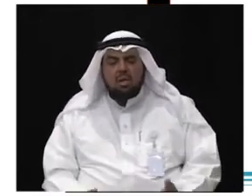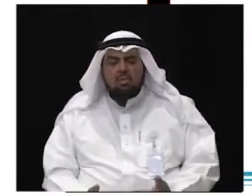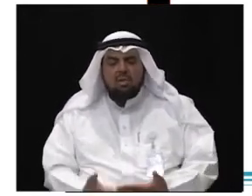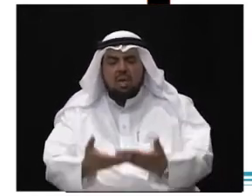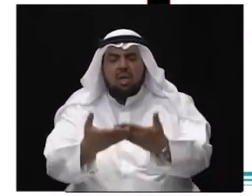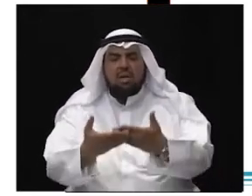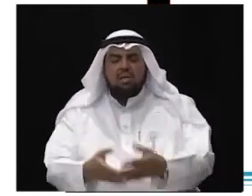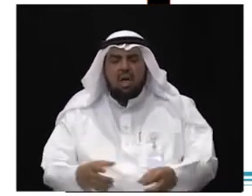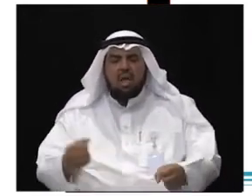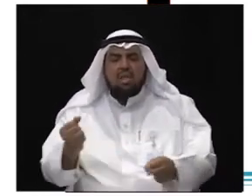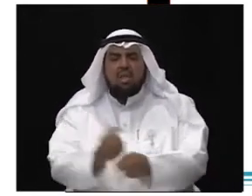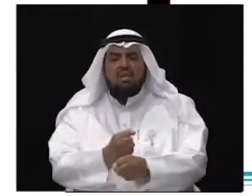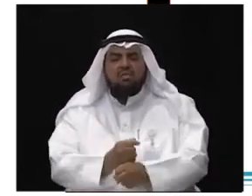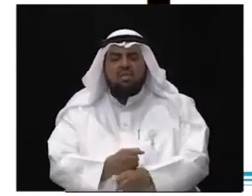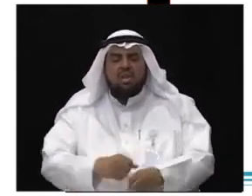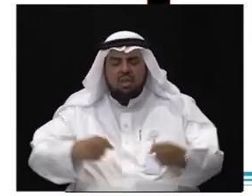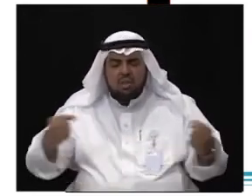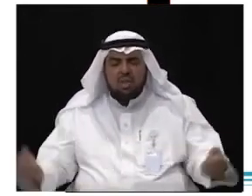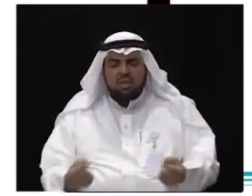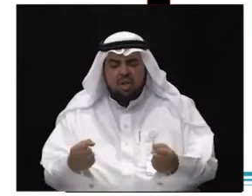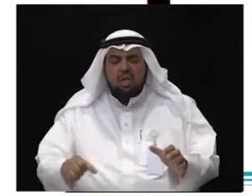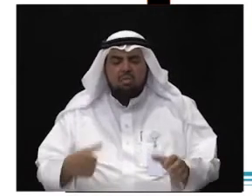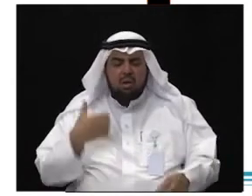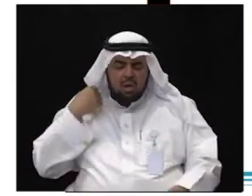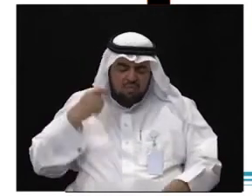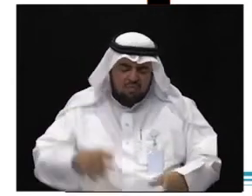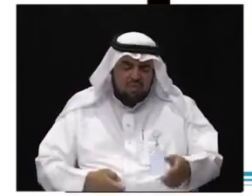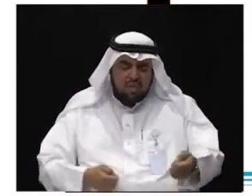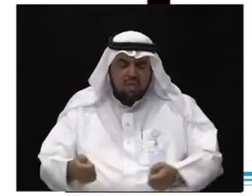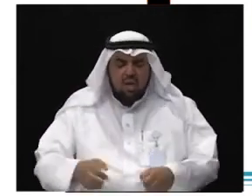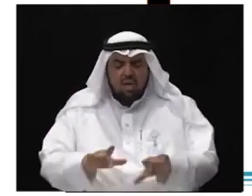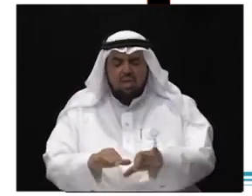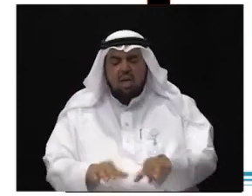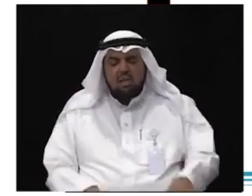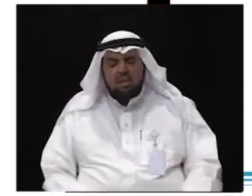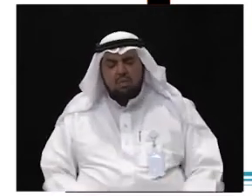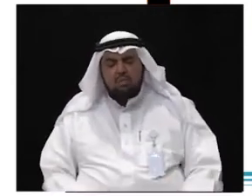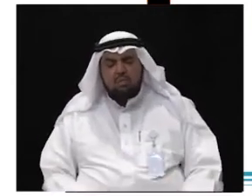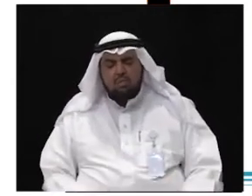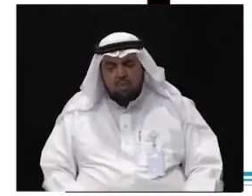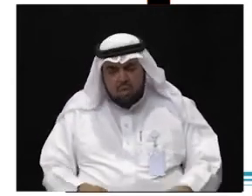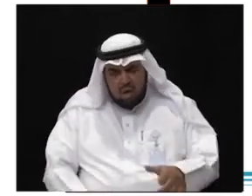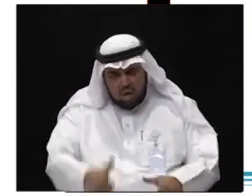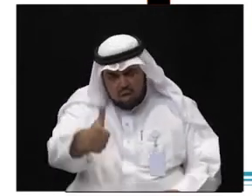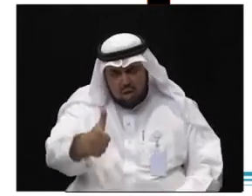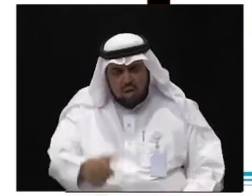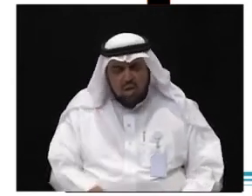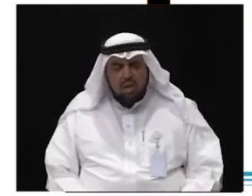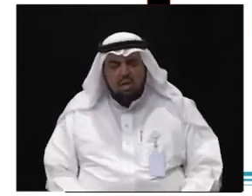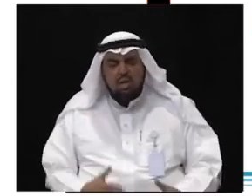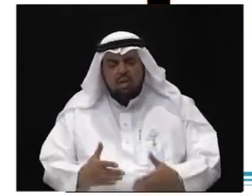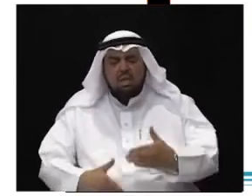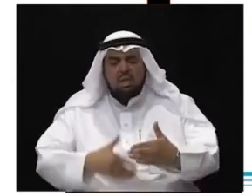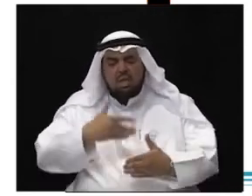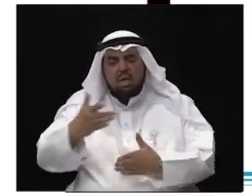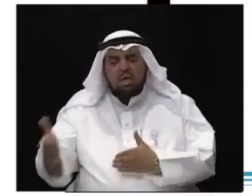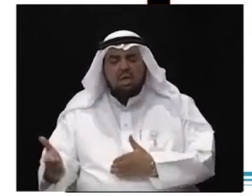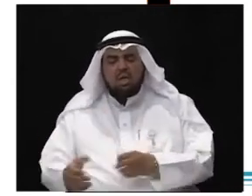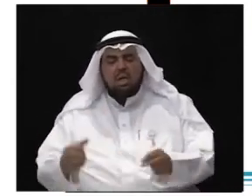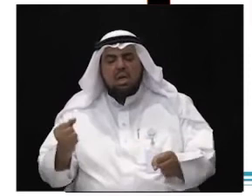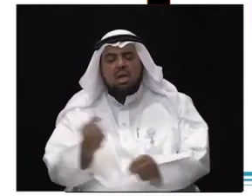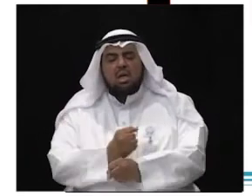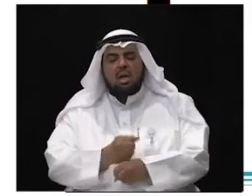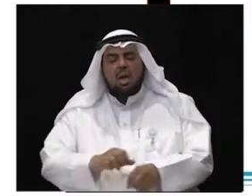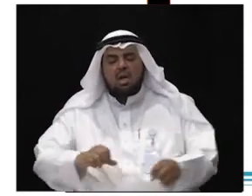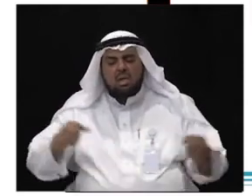بمساعدته على تنفيذ التدريب عملياً على جهاز الحاسب، وإذا أتقنه، يمكنه الانتقال معها إلى